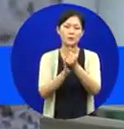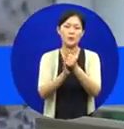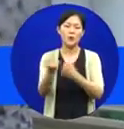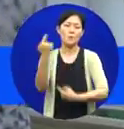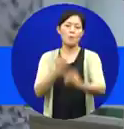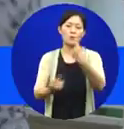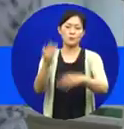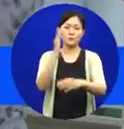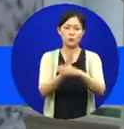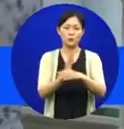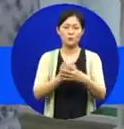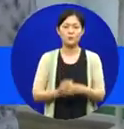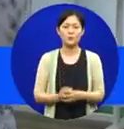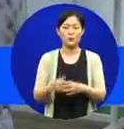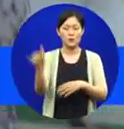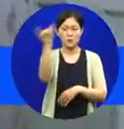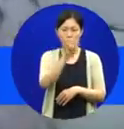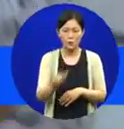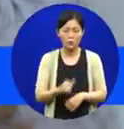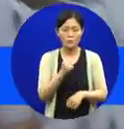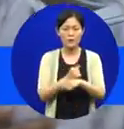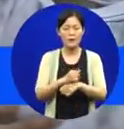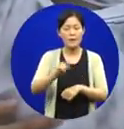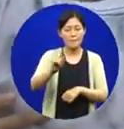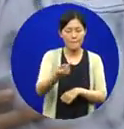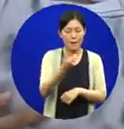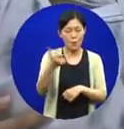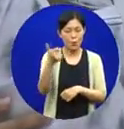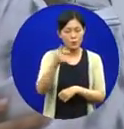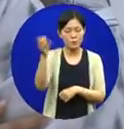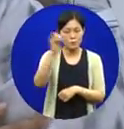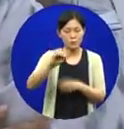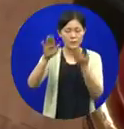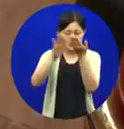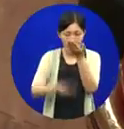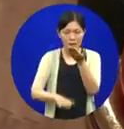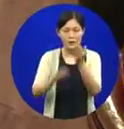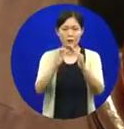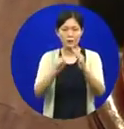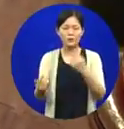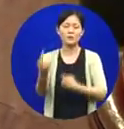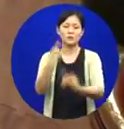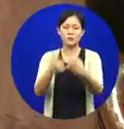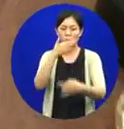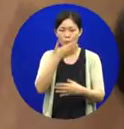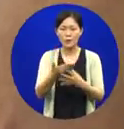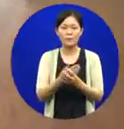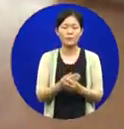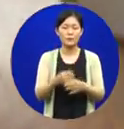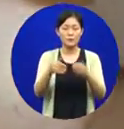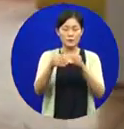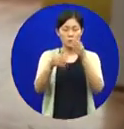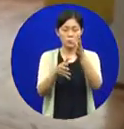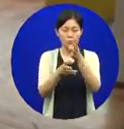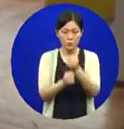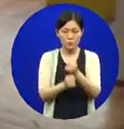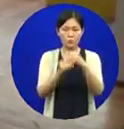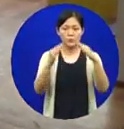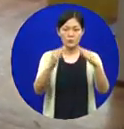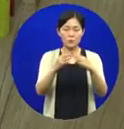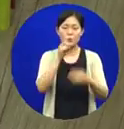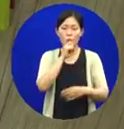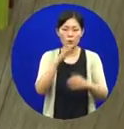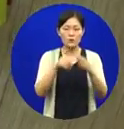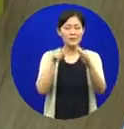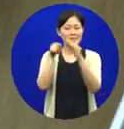서비스의 이용자를 모집 중입니다. 전국 가구 월평균 소득 150% 이하 가구면 이용을 신청할 수 있으며 주소지